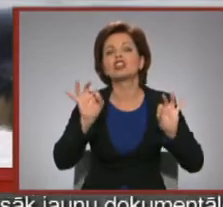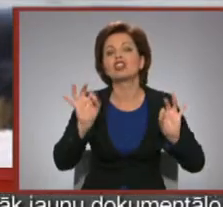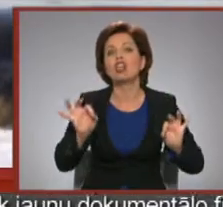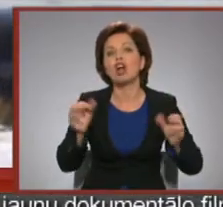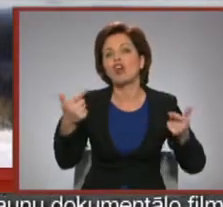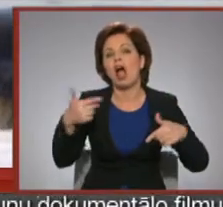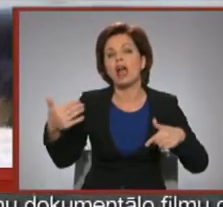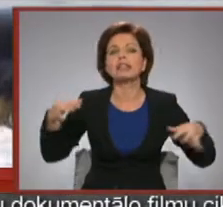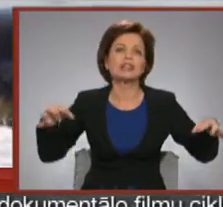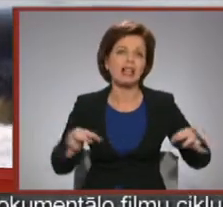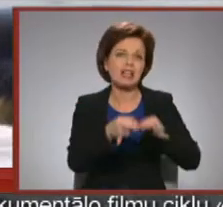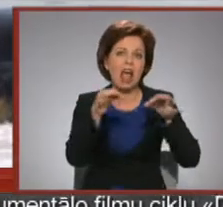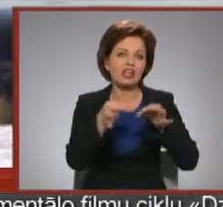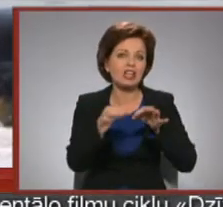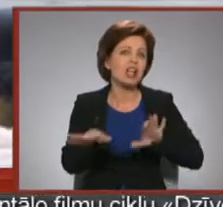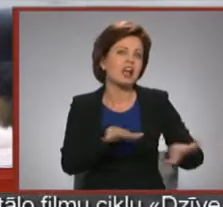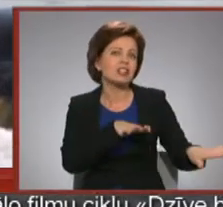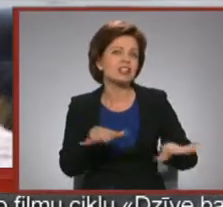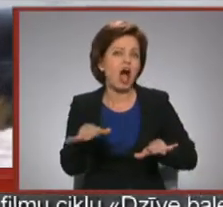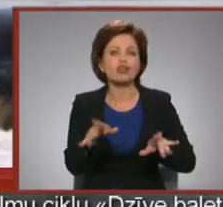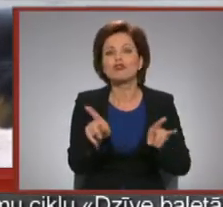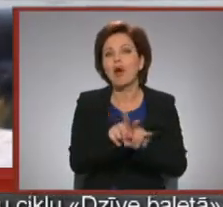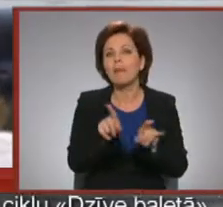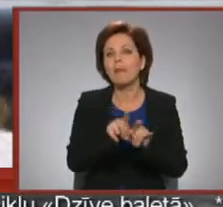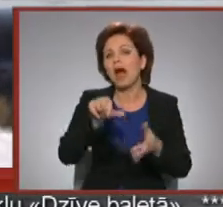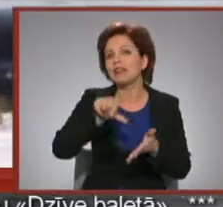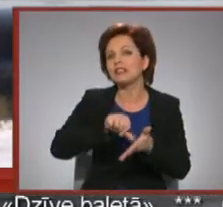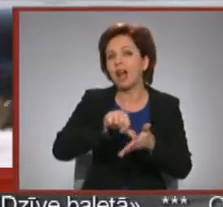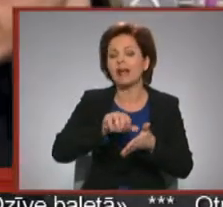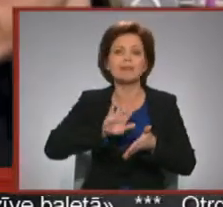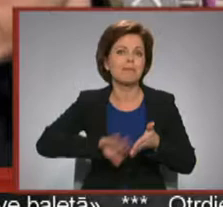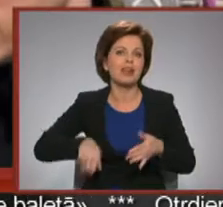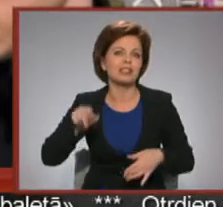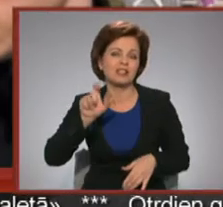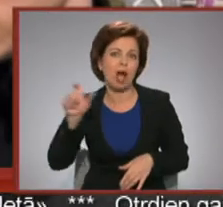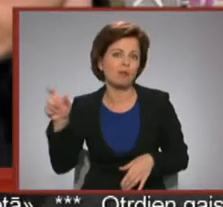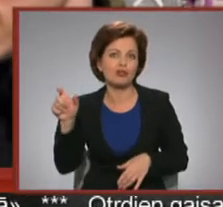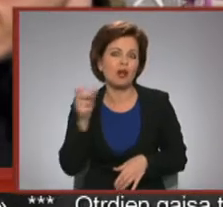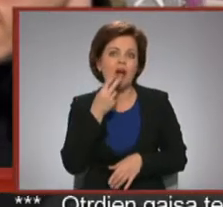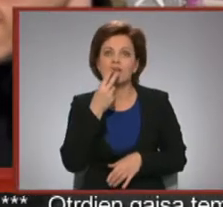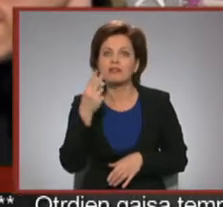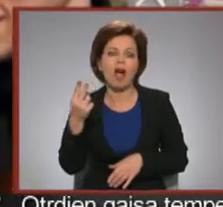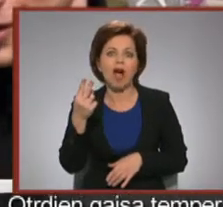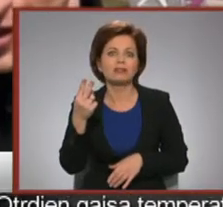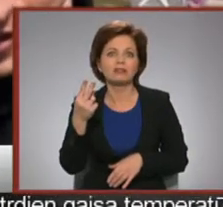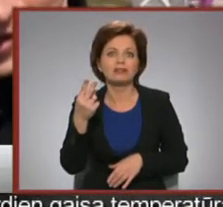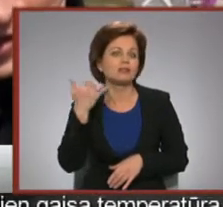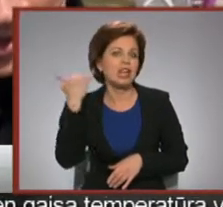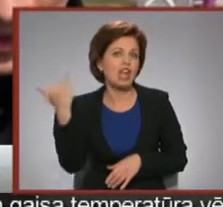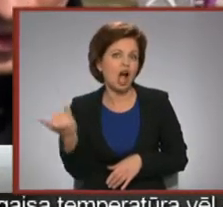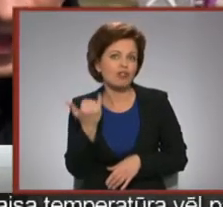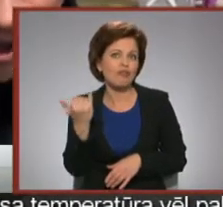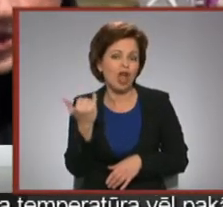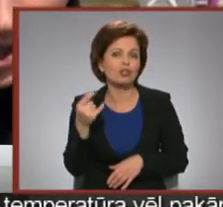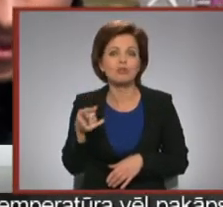un nu var teikt, ka tās sarīkojušas īstu izrādi bez starbrīžiem. Skats ir ļoti iedvesmojošs. Nu, ka tā